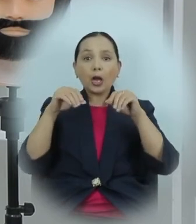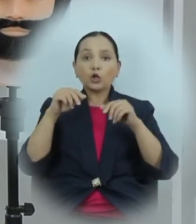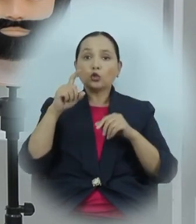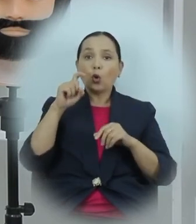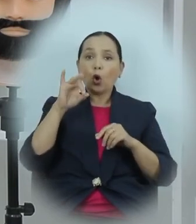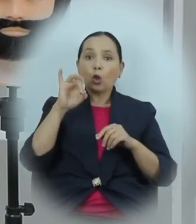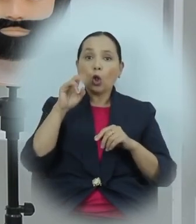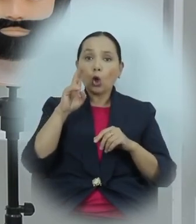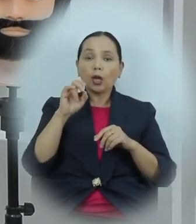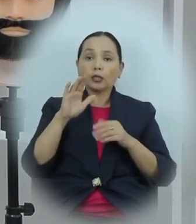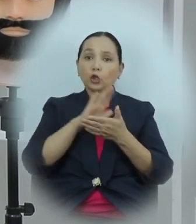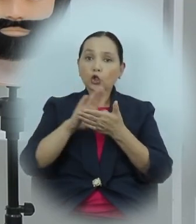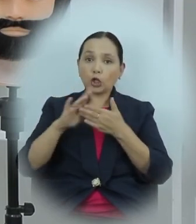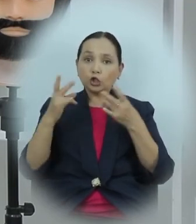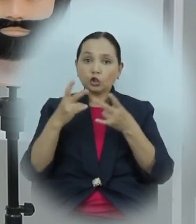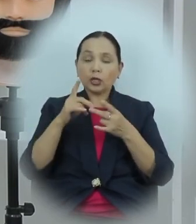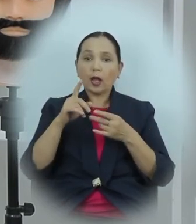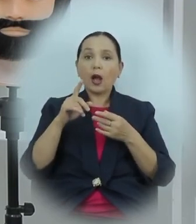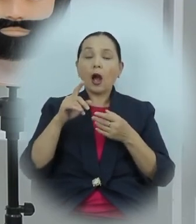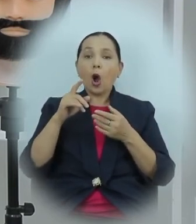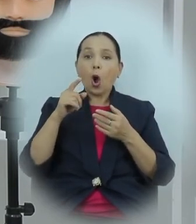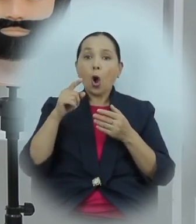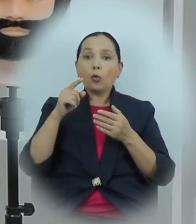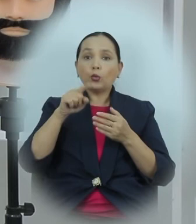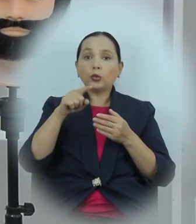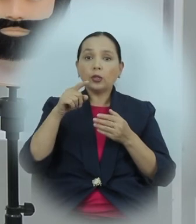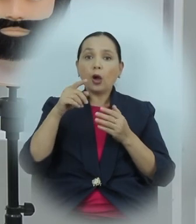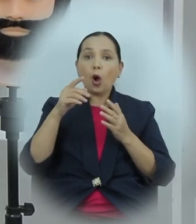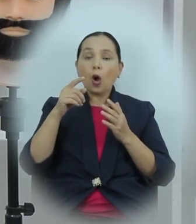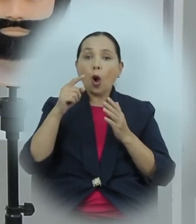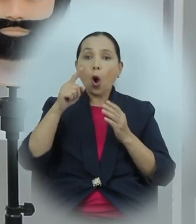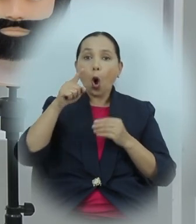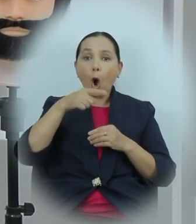gerek. Buna oralarda asosan yağ yığılıp oladı.